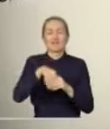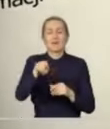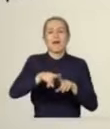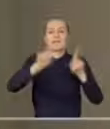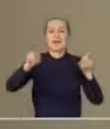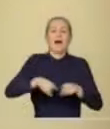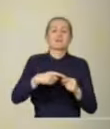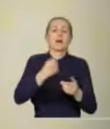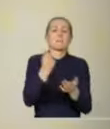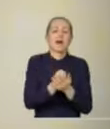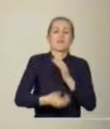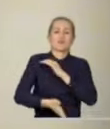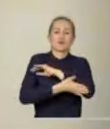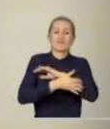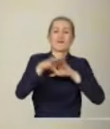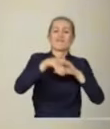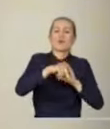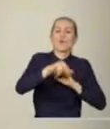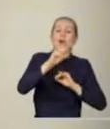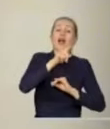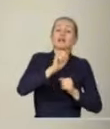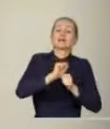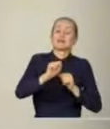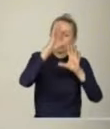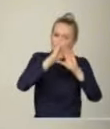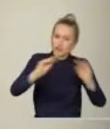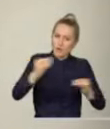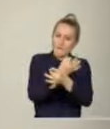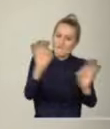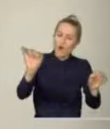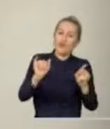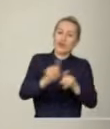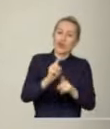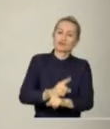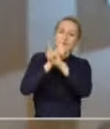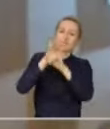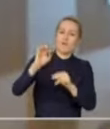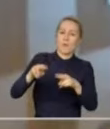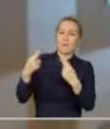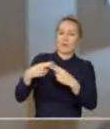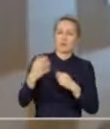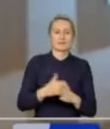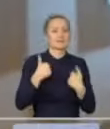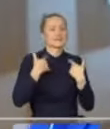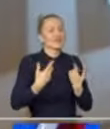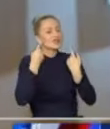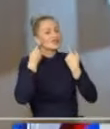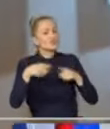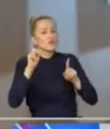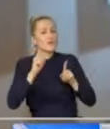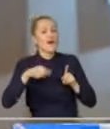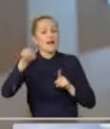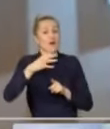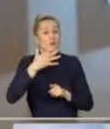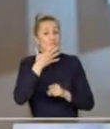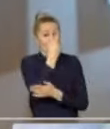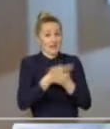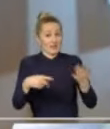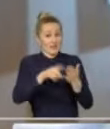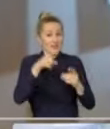Unii Europejskiej. Tu mowa o szacunku do wolności i pluralizmu mediów. Chciałam zwrócić uwagę na to, że zapowiedź likwidacji